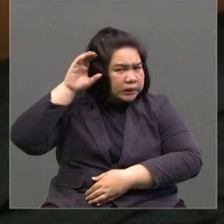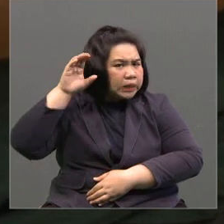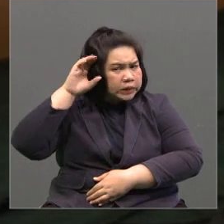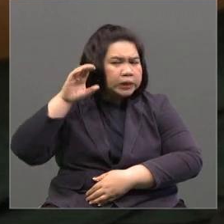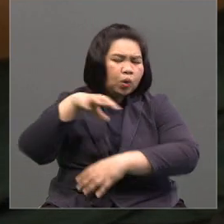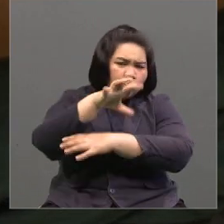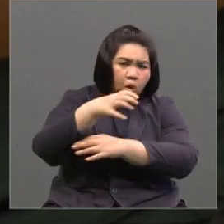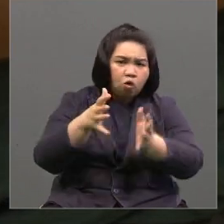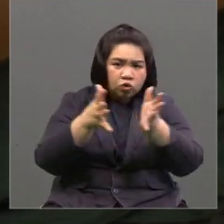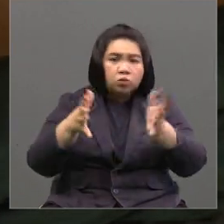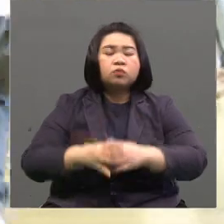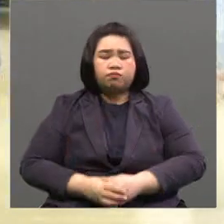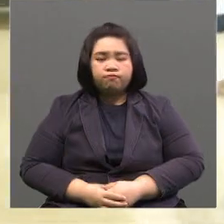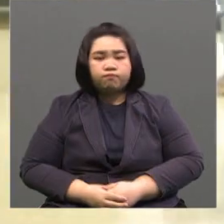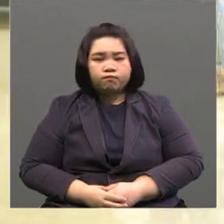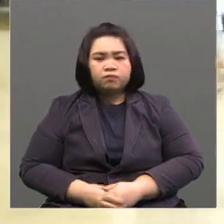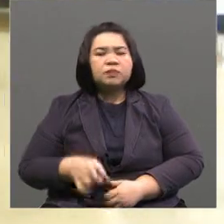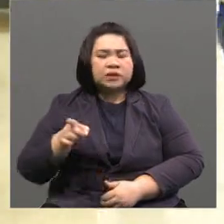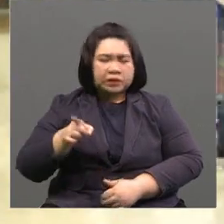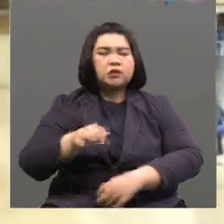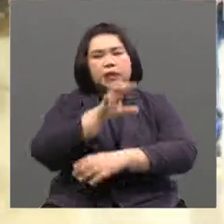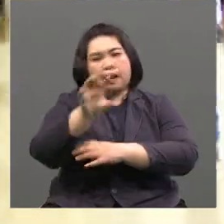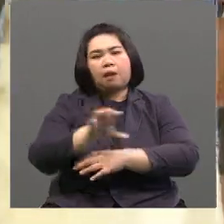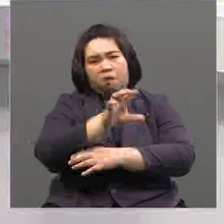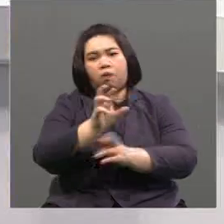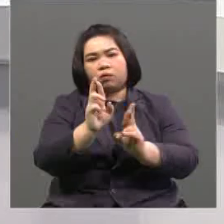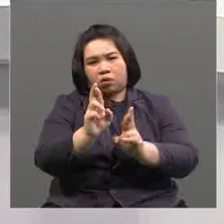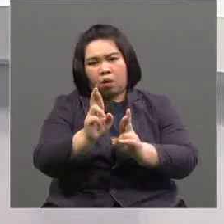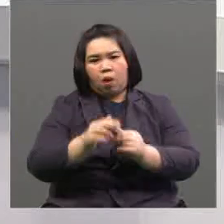ากค่ะ อันนี้ก็เป็นอีกรูปแบบนึงของการหลอกลวง